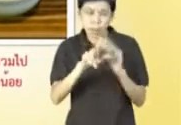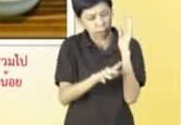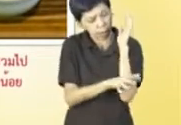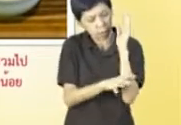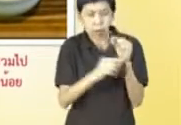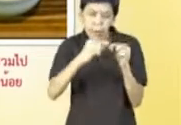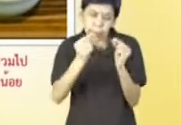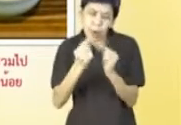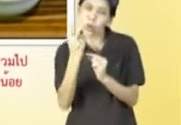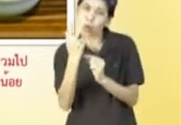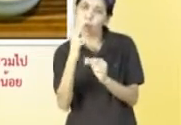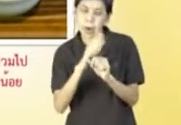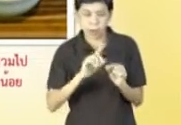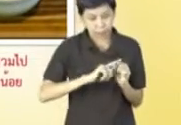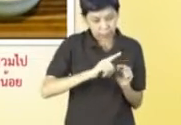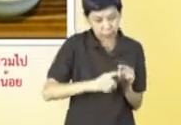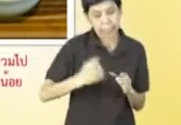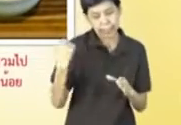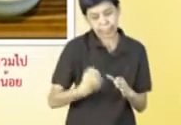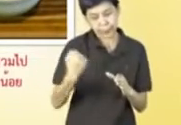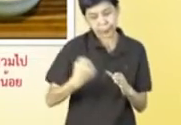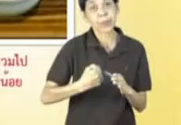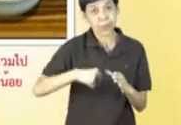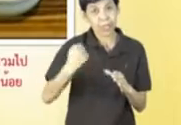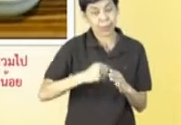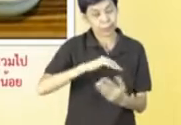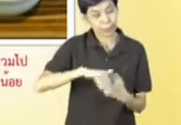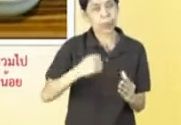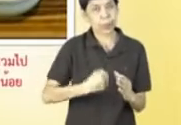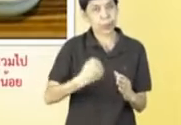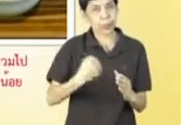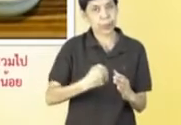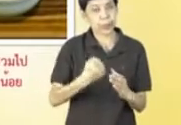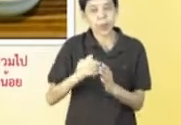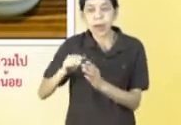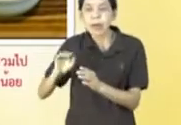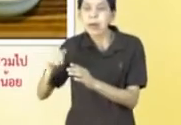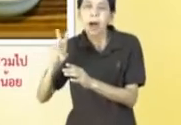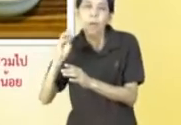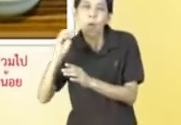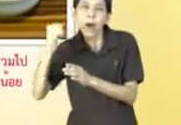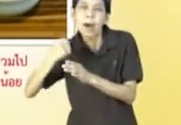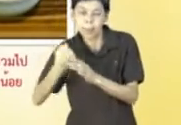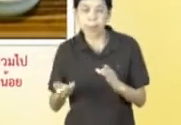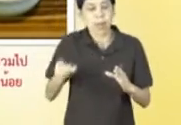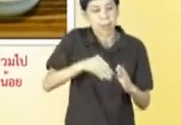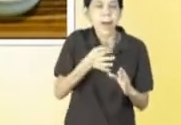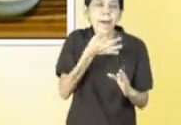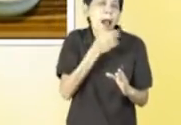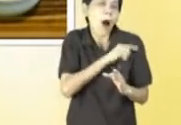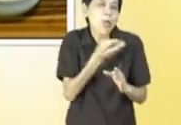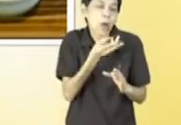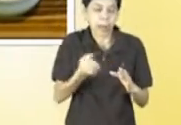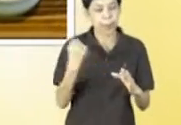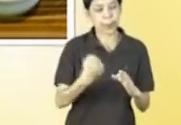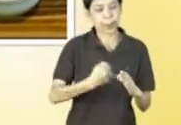พอแล้วนะครับเอามาปอกเปลือกแล้วก็ตำรวมไปกับน้ำพริกนะครับแล้วก็ใส่กะปิลงไปนะใส่เกลือเล็กน้อยนะครับ